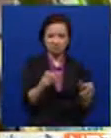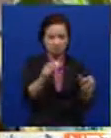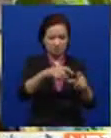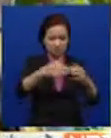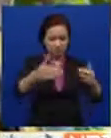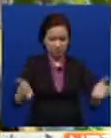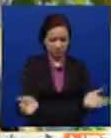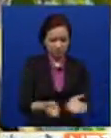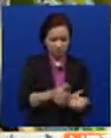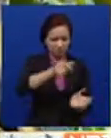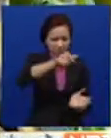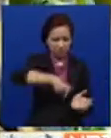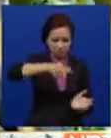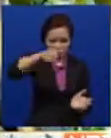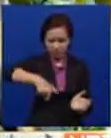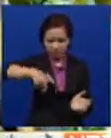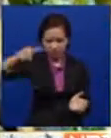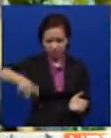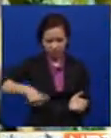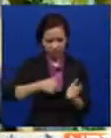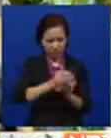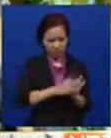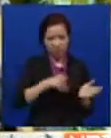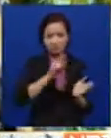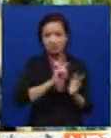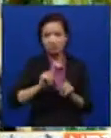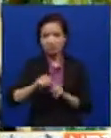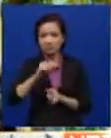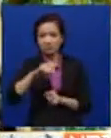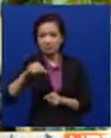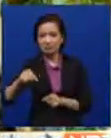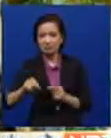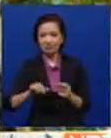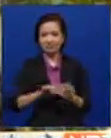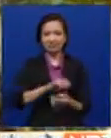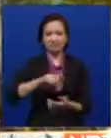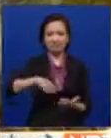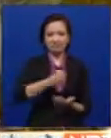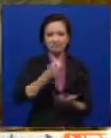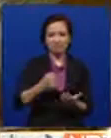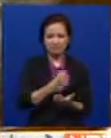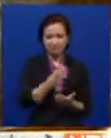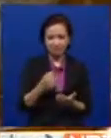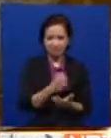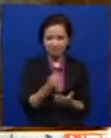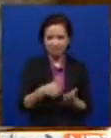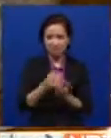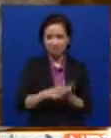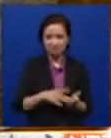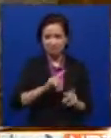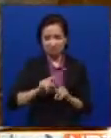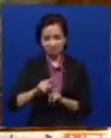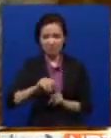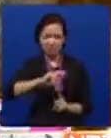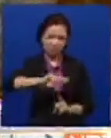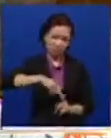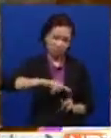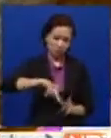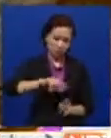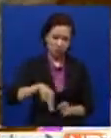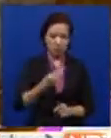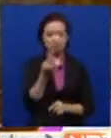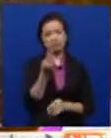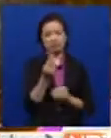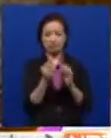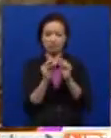องๆเติมสีผสมอาหารลงไปตามช่องแต่ละสีแล้วคลุกเคล้าให้เข้ากันเป็นสีตามที่ต้องการแล้วนำออกมาปั้นขึ้นรู